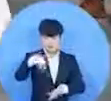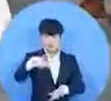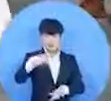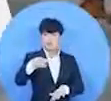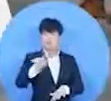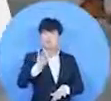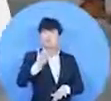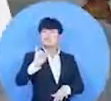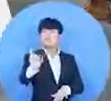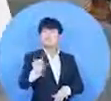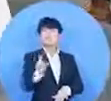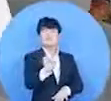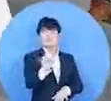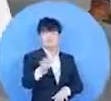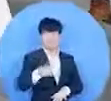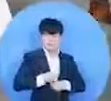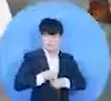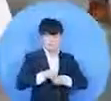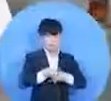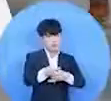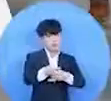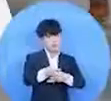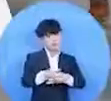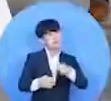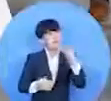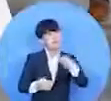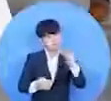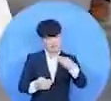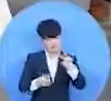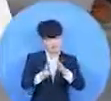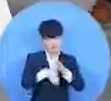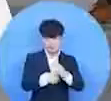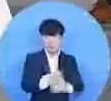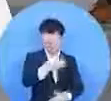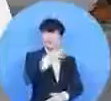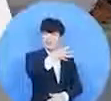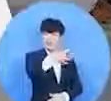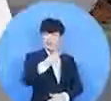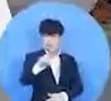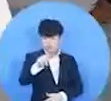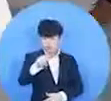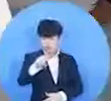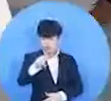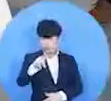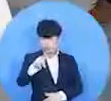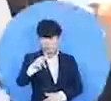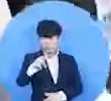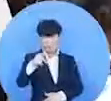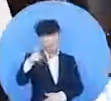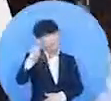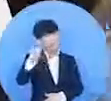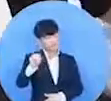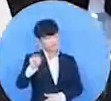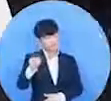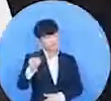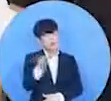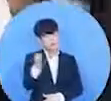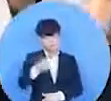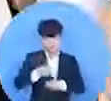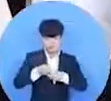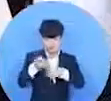행사를 온 시민과 함께 하게 돼서 정말 의미 있는 행사라고 그렇게 생각합니다. 오늘 행사는